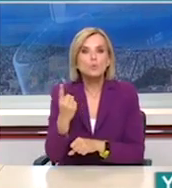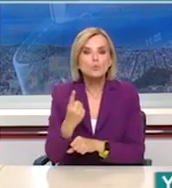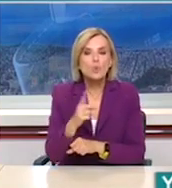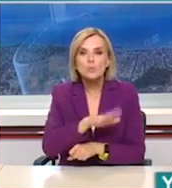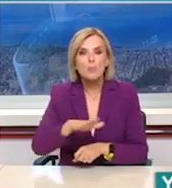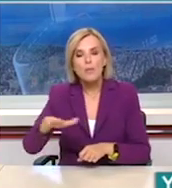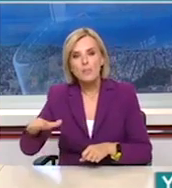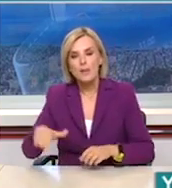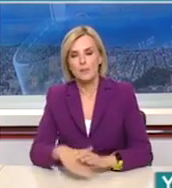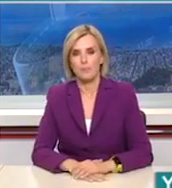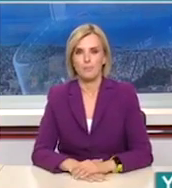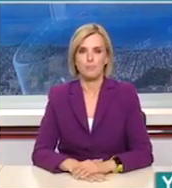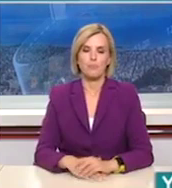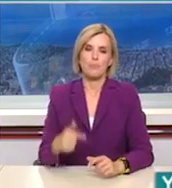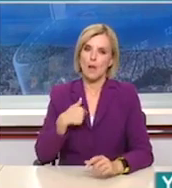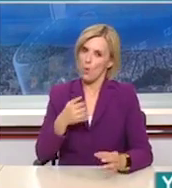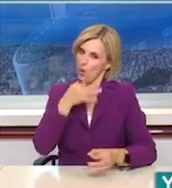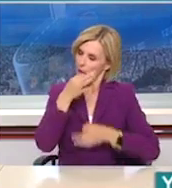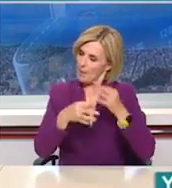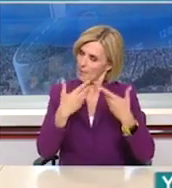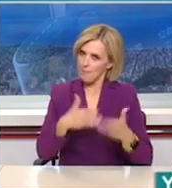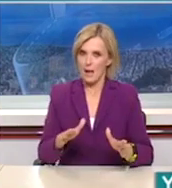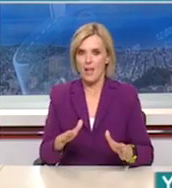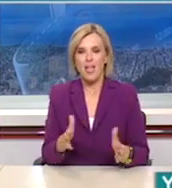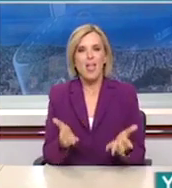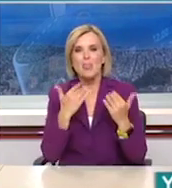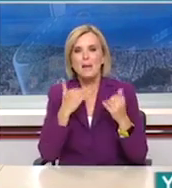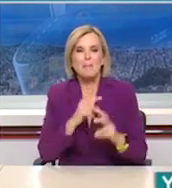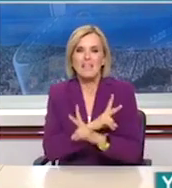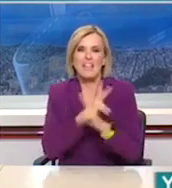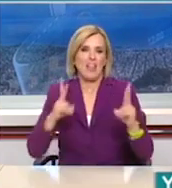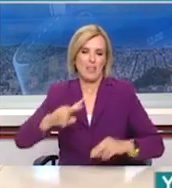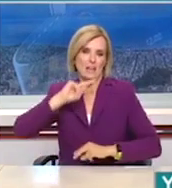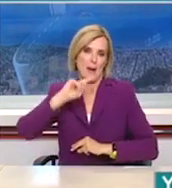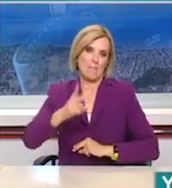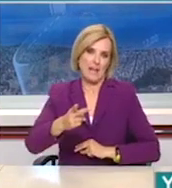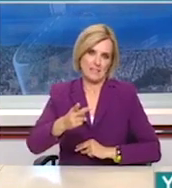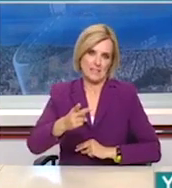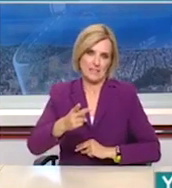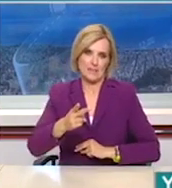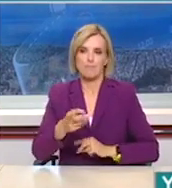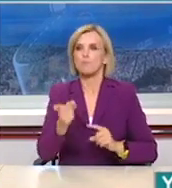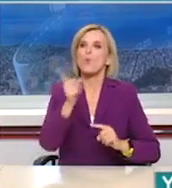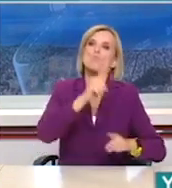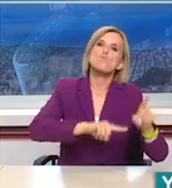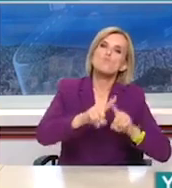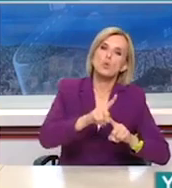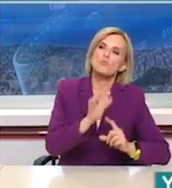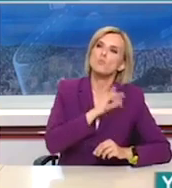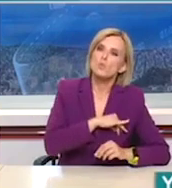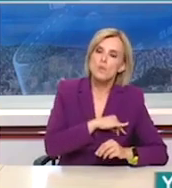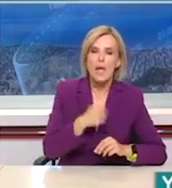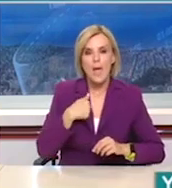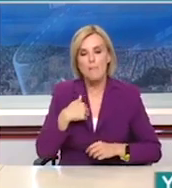νομίζω είπα σε αυτή την ανάλυση που είχα κάνει ότι δεν υπάρχει σαφής απάντηση υπέρ της μίας ή της άλλης πλευράς.